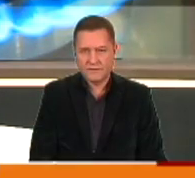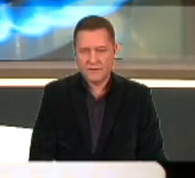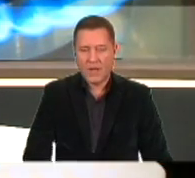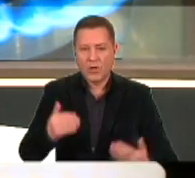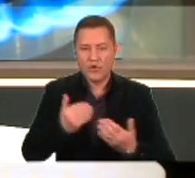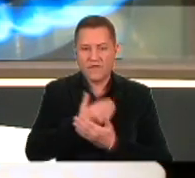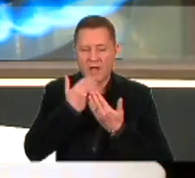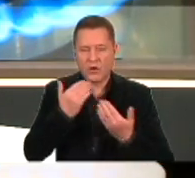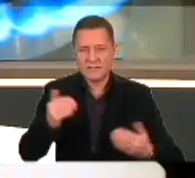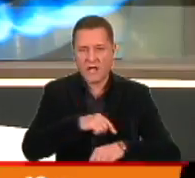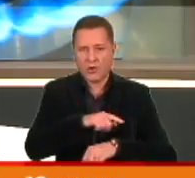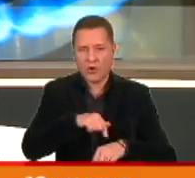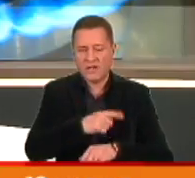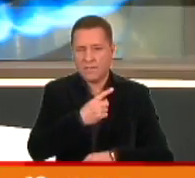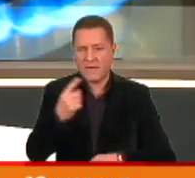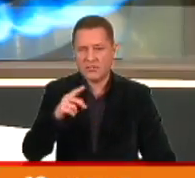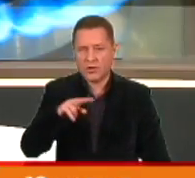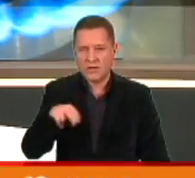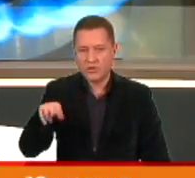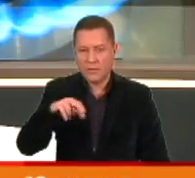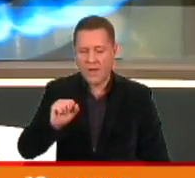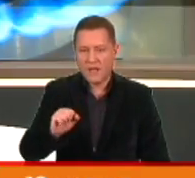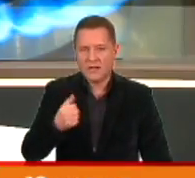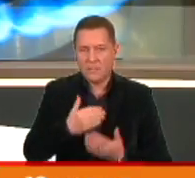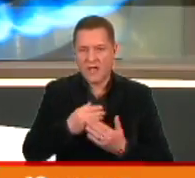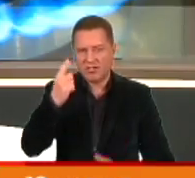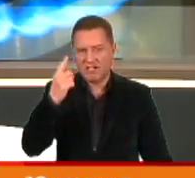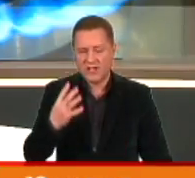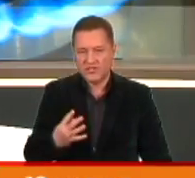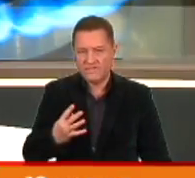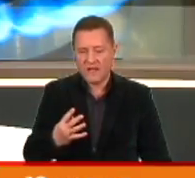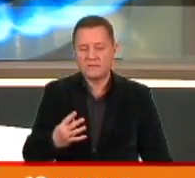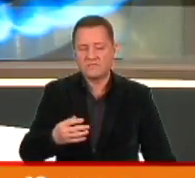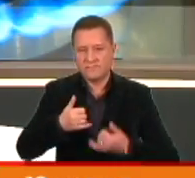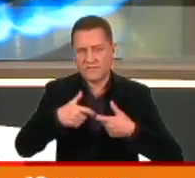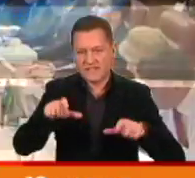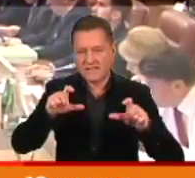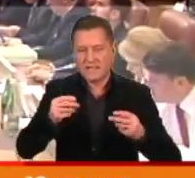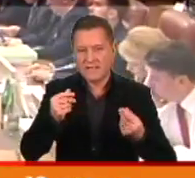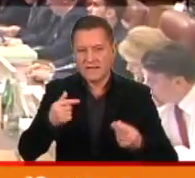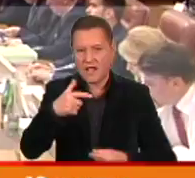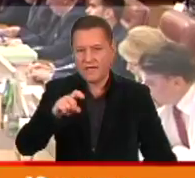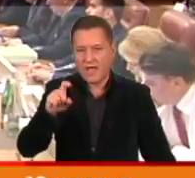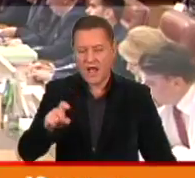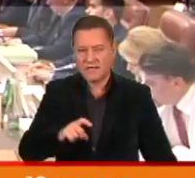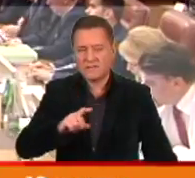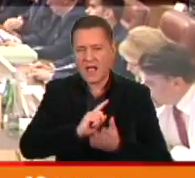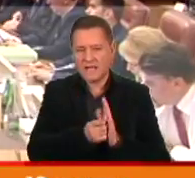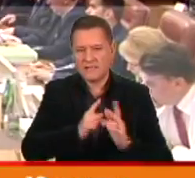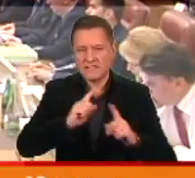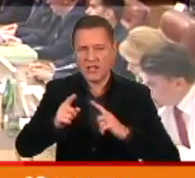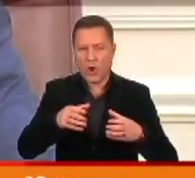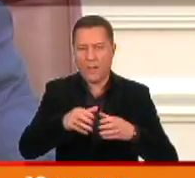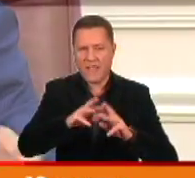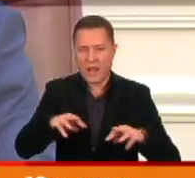І новина останньої години. З 1 листопада майже на чверть зросте ціна на газ. На екстреному засіданні Кабінету